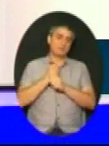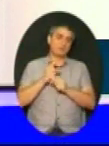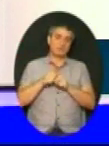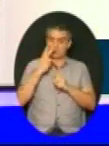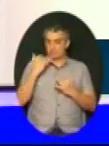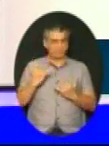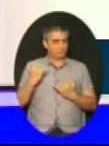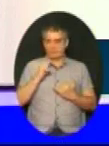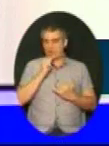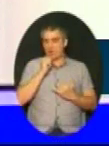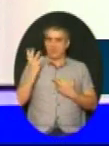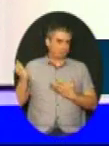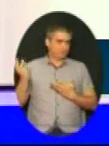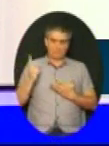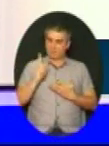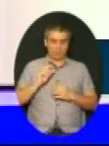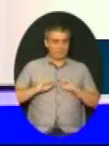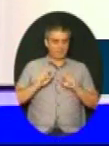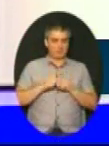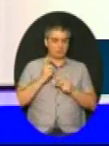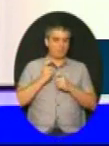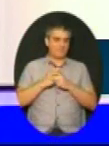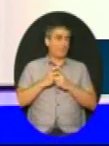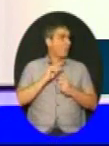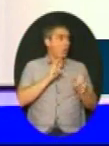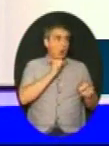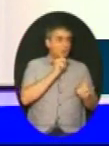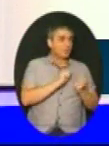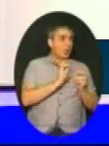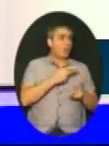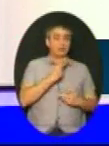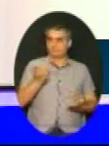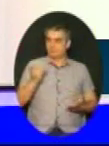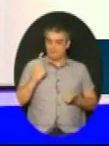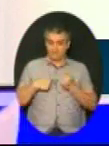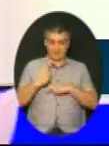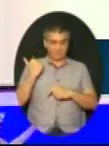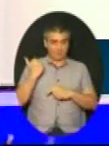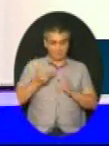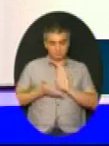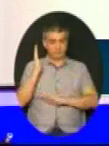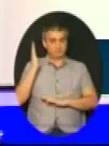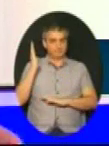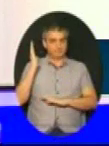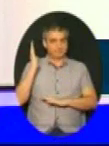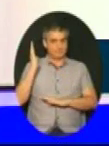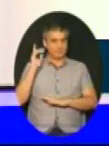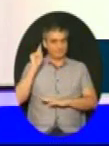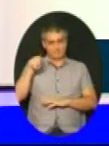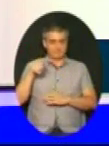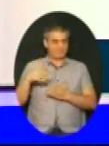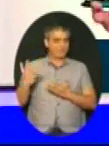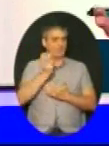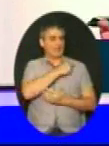שהיא נראית עכשיו, היא פשוט לא רוצה. היא לא מתנהגת כמו מפלגה לא רוצה או לא יכולה. הרי במקום לצאת החוצה וללכת לכל